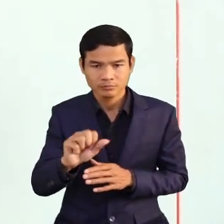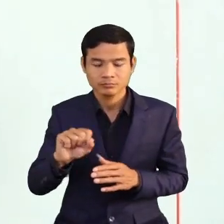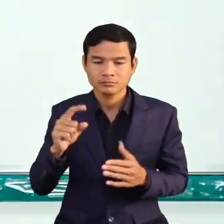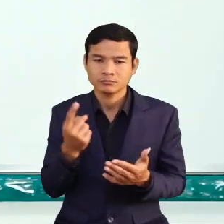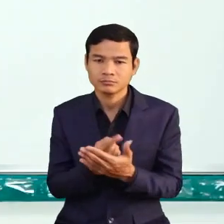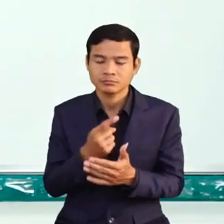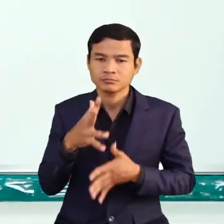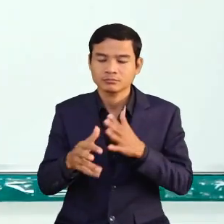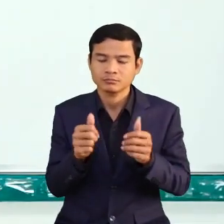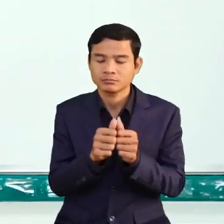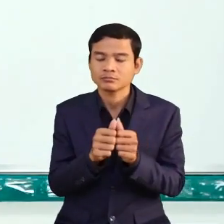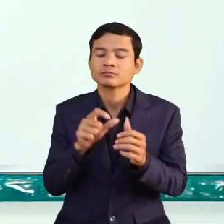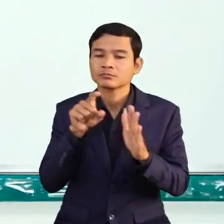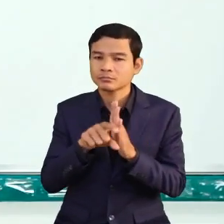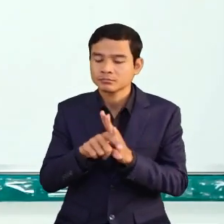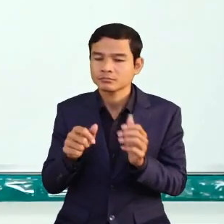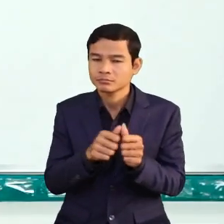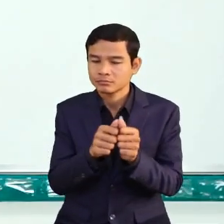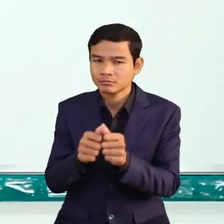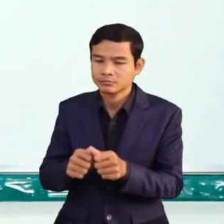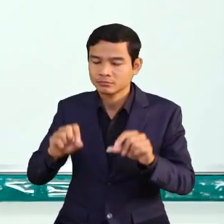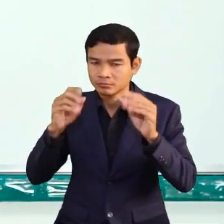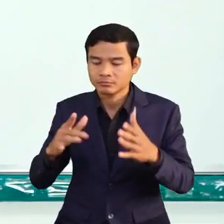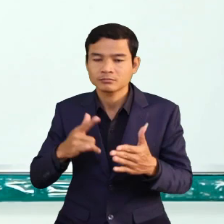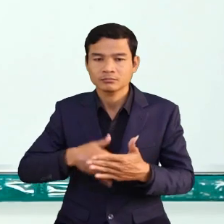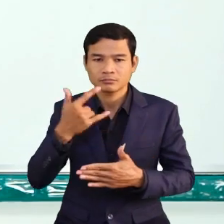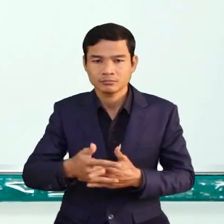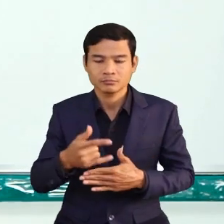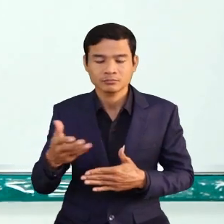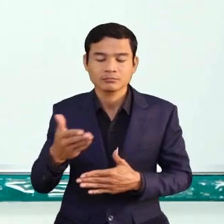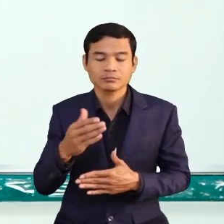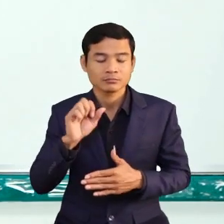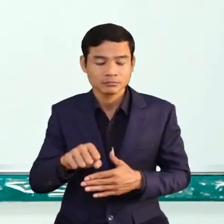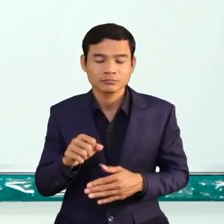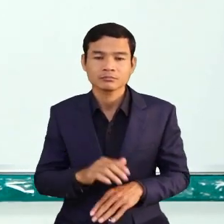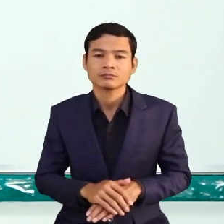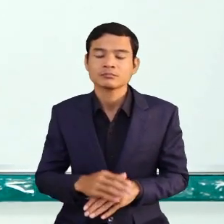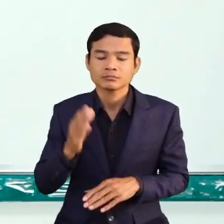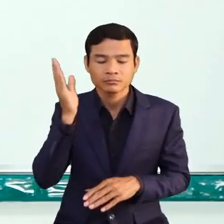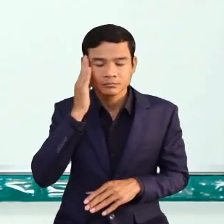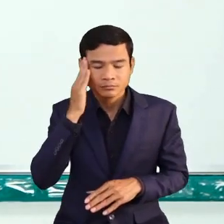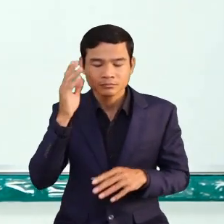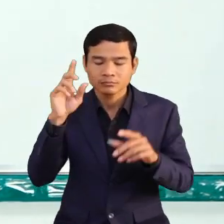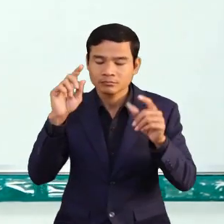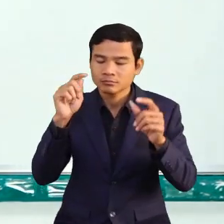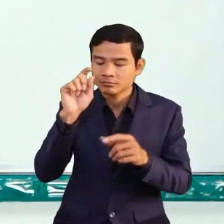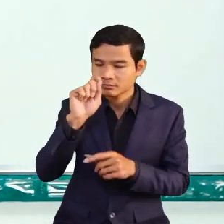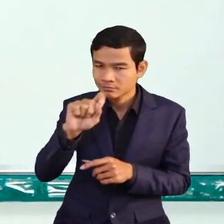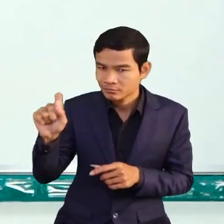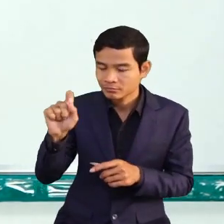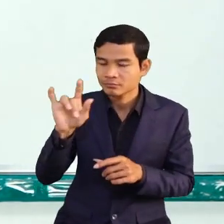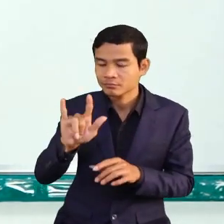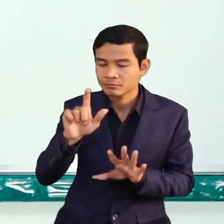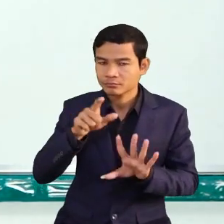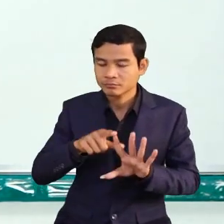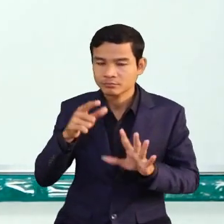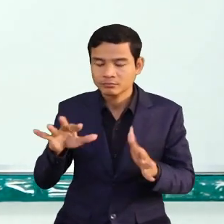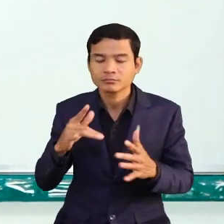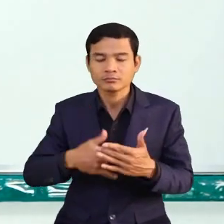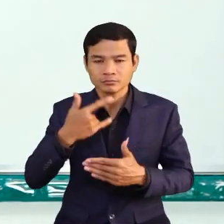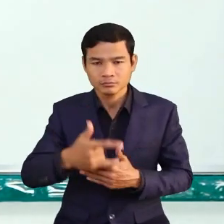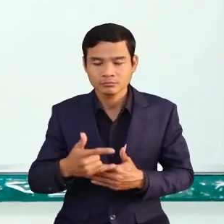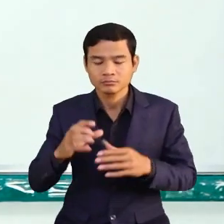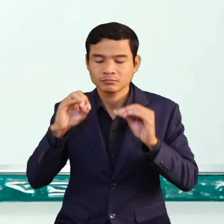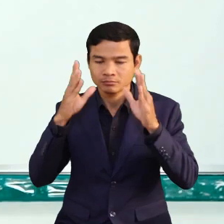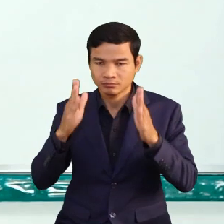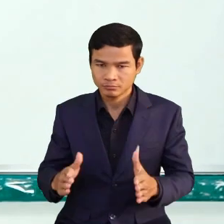ចូលរួមអានចំណងជើងរួមជាមួយអ្នកគ្រូបន្ទាប់ពីកូនបានបំលើសូរក៏ដូចជាស្គាល់រករៀងនៃបរួចមកហើយបន្តទៅទៀតនេះអ្នកគ្រូនឹ